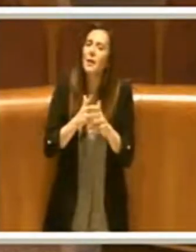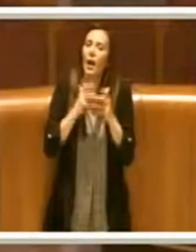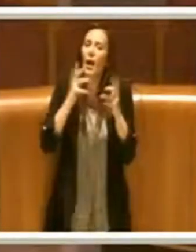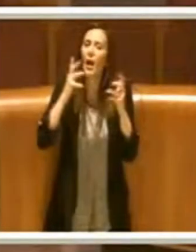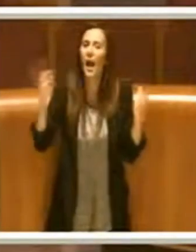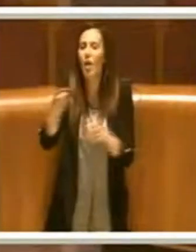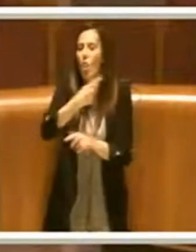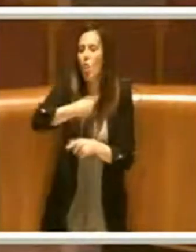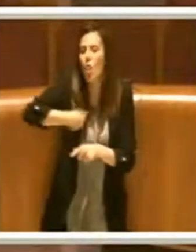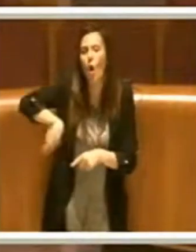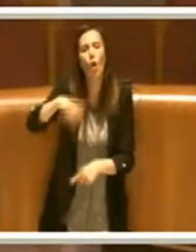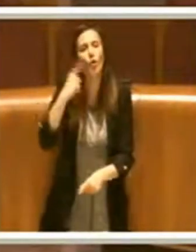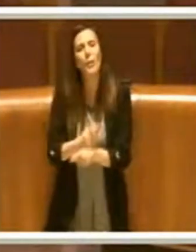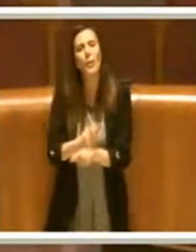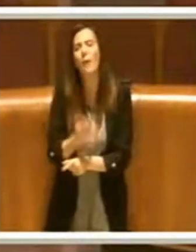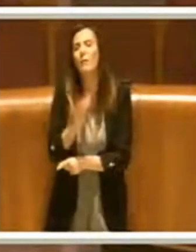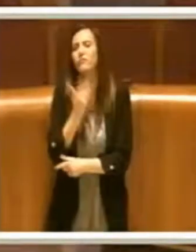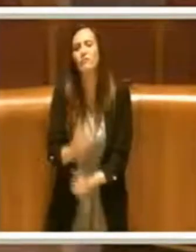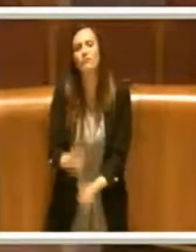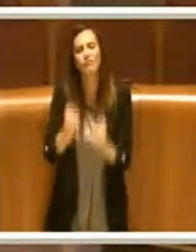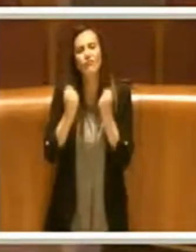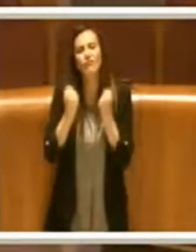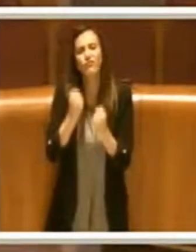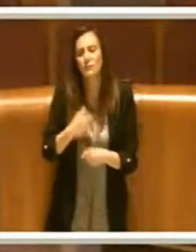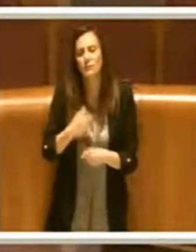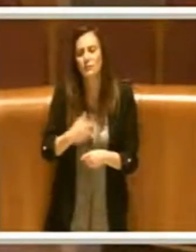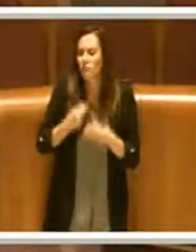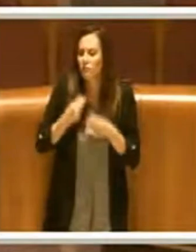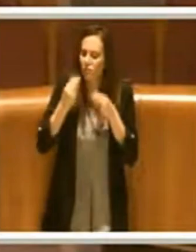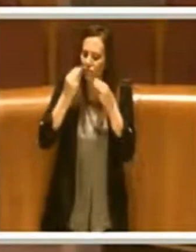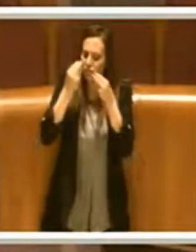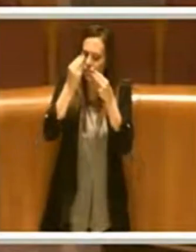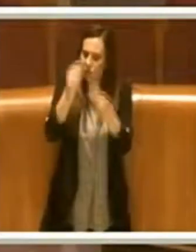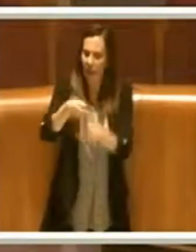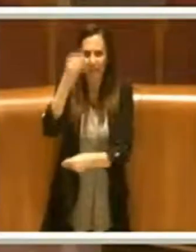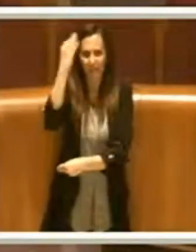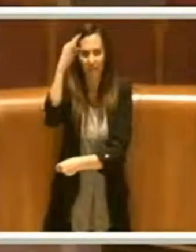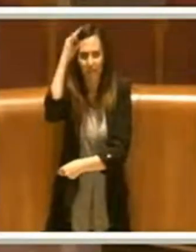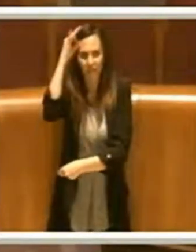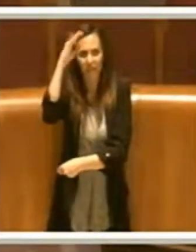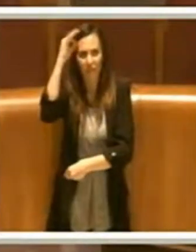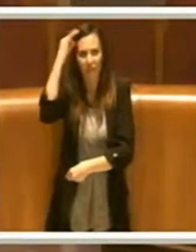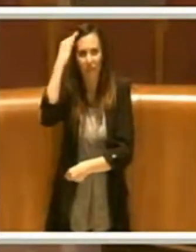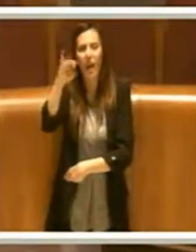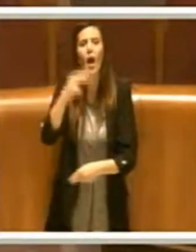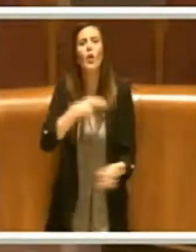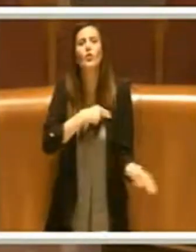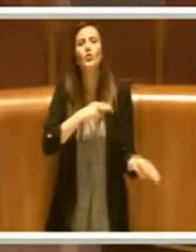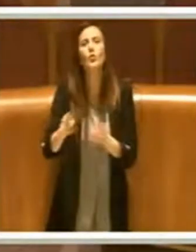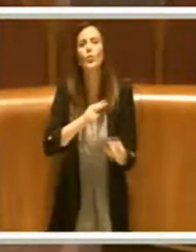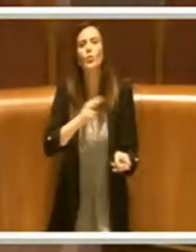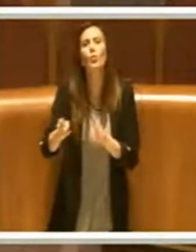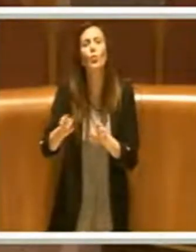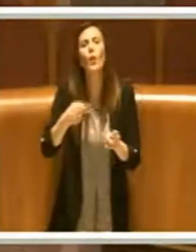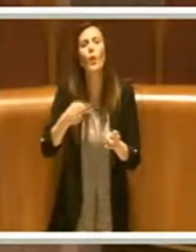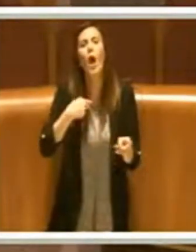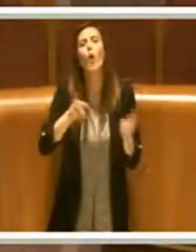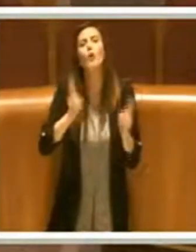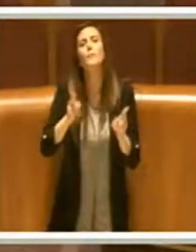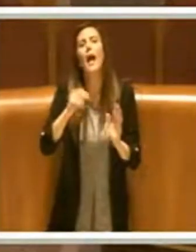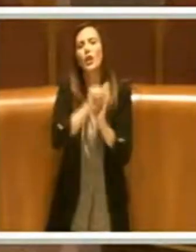dobbiamo volere fortemente che si restituisca l'eccellenza della struttura degli ospedali storici